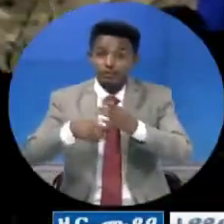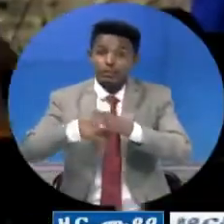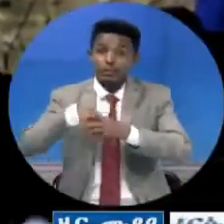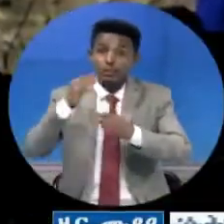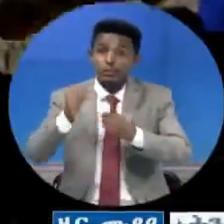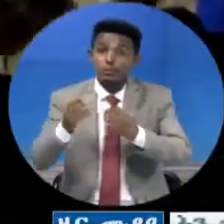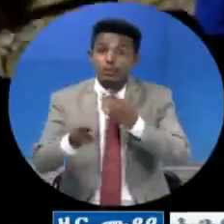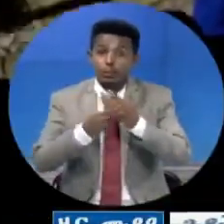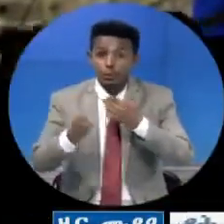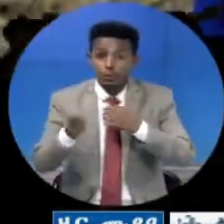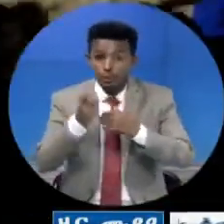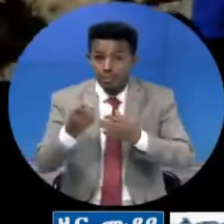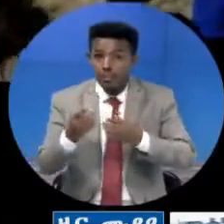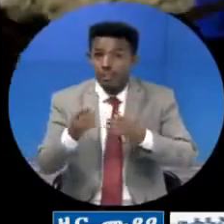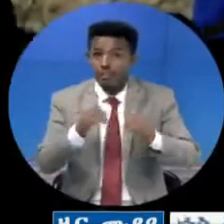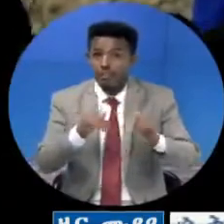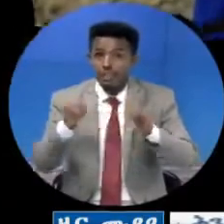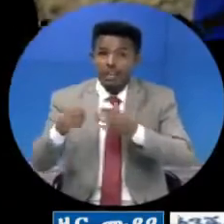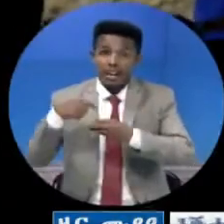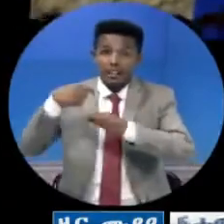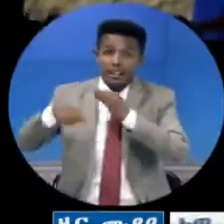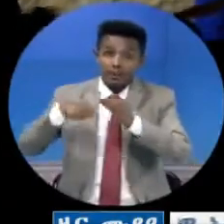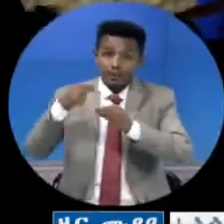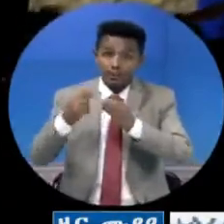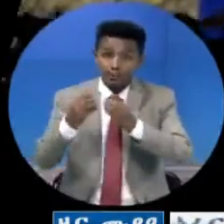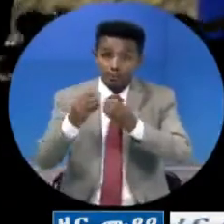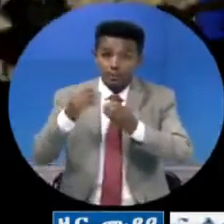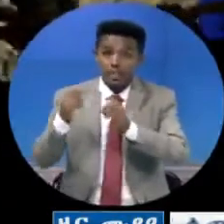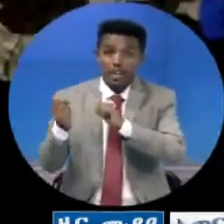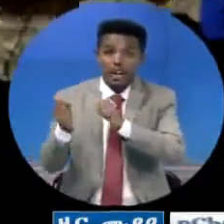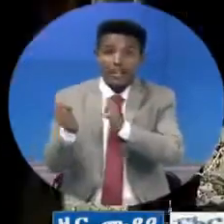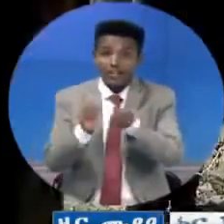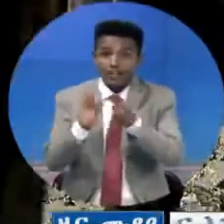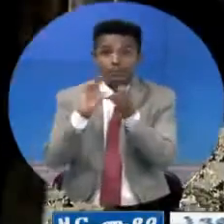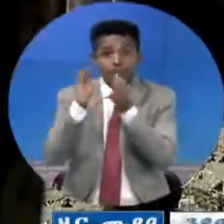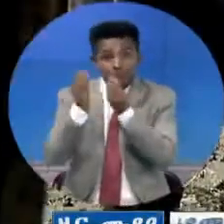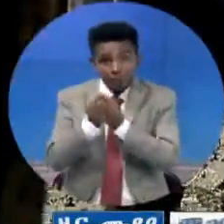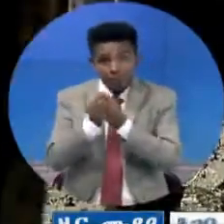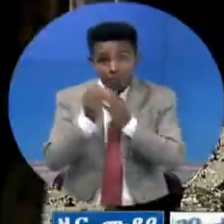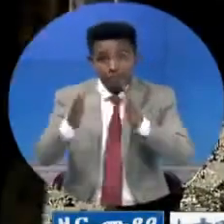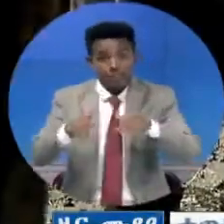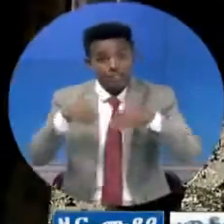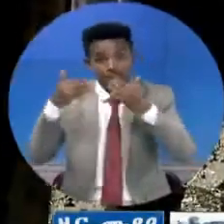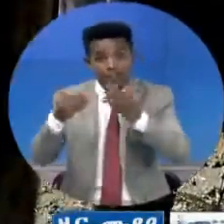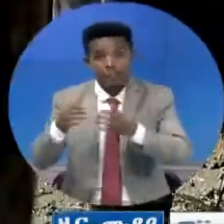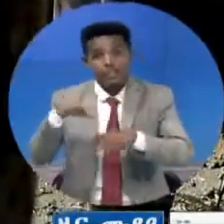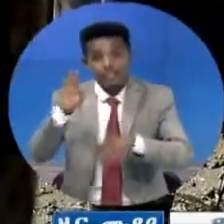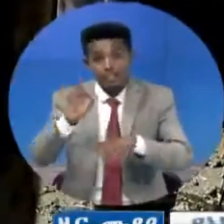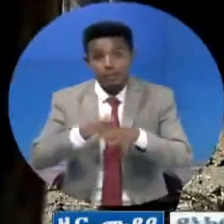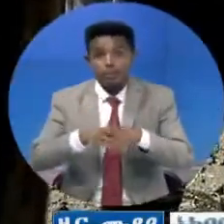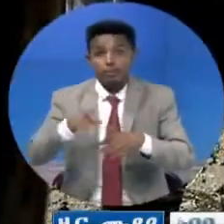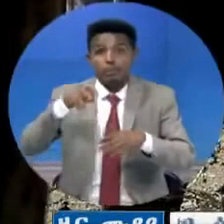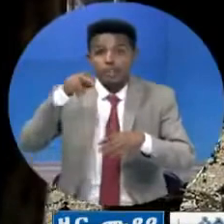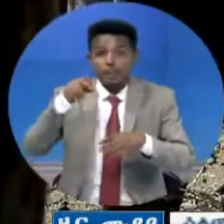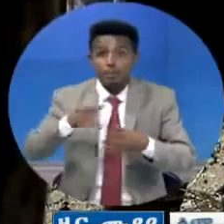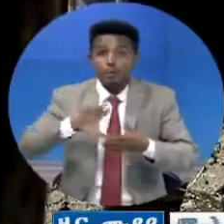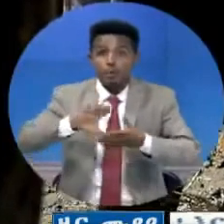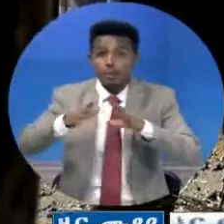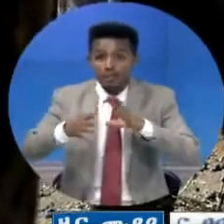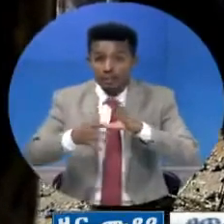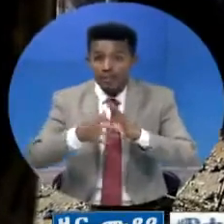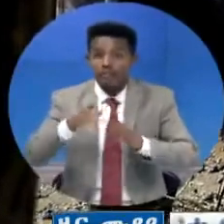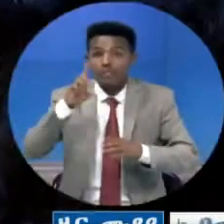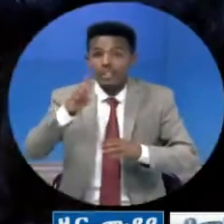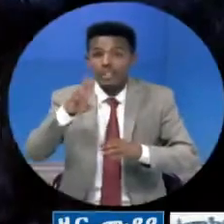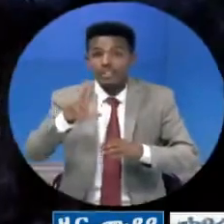በመከተል እንደየአካባቢው የአየር ጸባይ የተለያዩ የመኖ አማራጮችን ለአርሶ አደሩ እያቀረበ ይገኛል። ማዕከሉ በደቡብ ጎንደር ፋርጣ ወረዳ